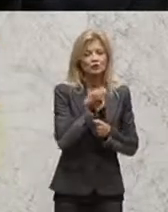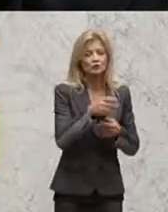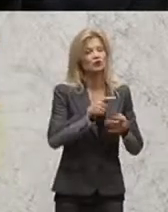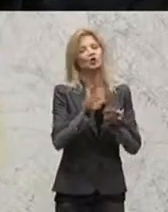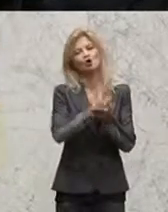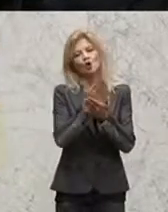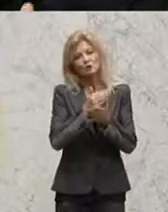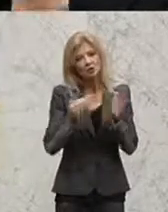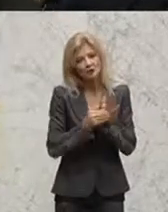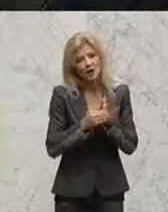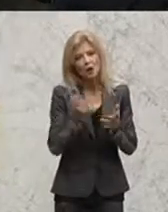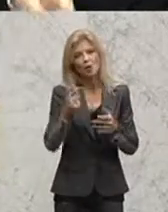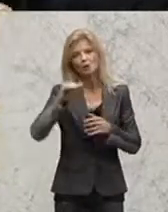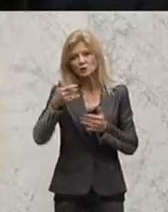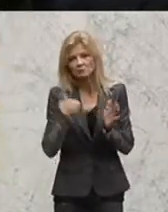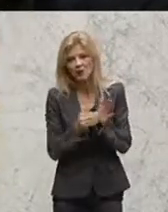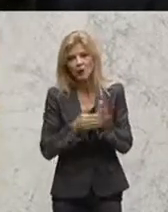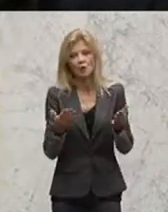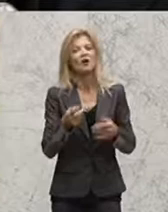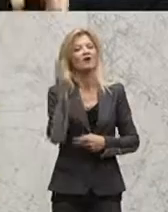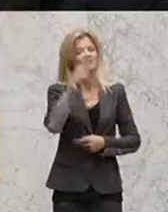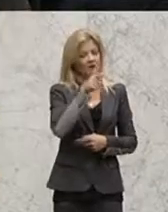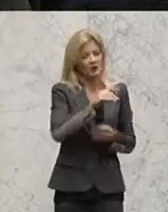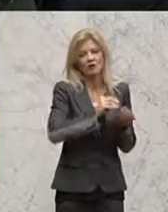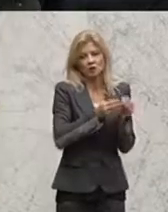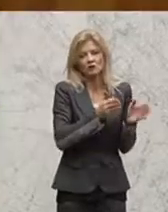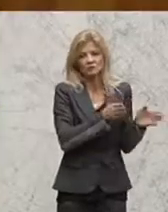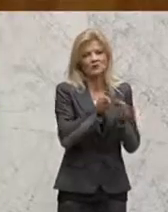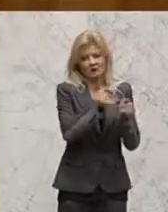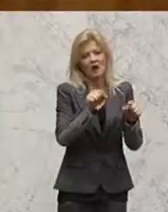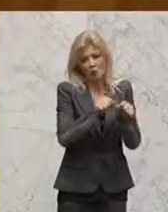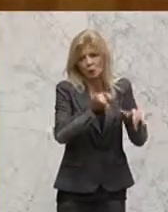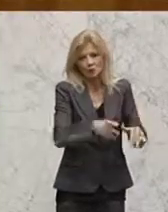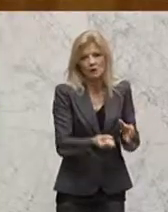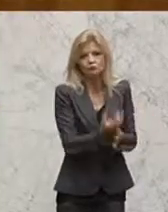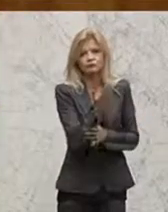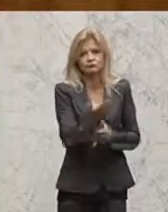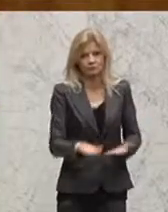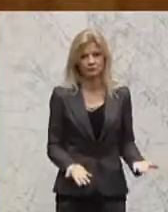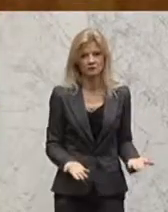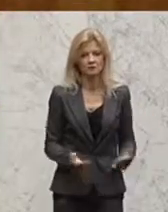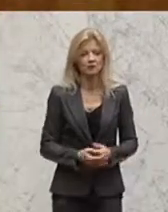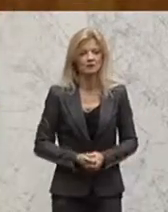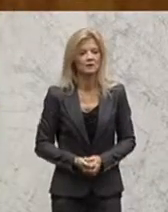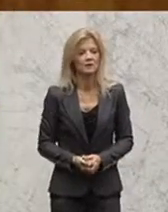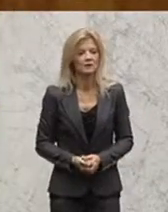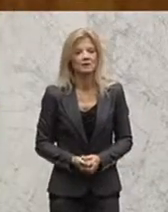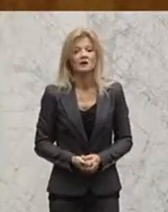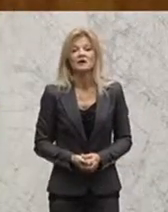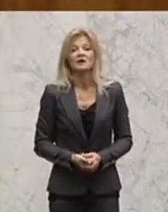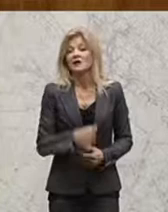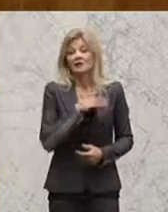und Juristen gebraucht werden und natürlich da auch ein gewisser Geschäftszweig heraus entstanden ist. Aber das ist ein